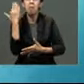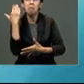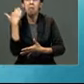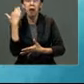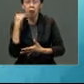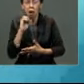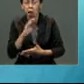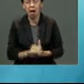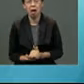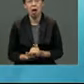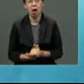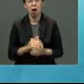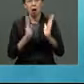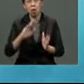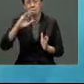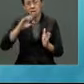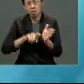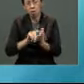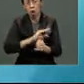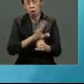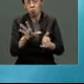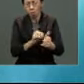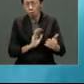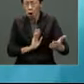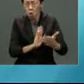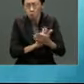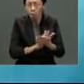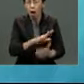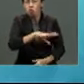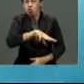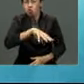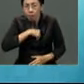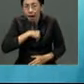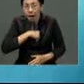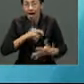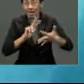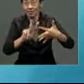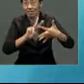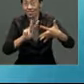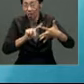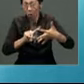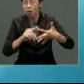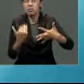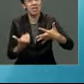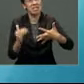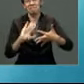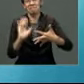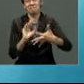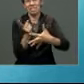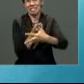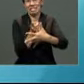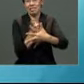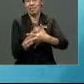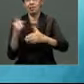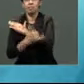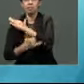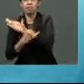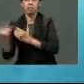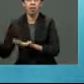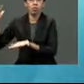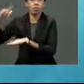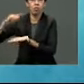สัมผัสใกล้ชิดกับผู้ป่วยยืนยันรายก่อนหน้าที่เบอร์2เนี่ยนะครับแต่ตอนนี้ไม่ใช่แล้วมาเป็นเบอร์1เนี่ยนะครับที่เดินท